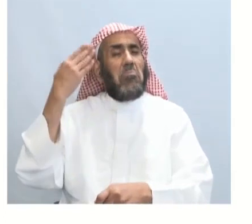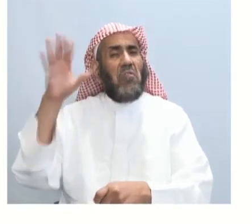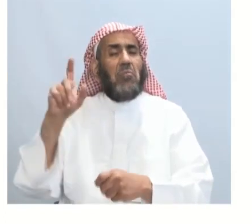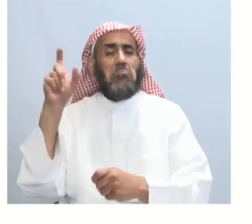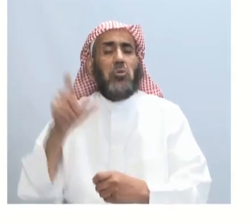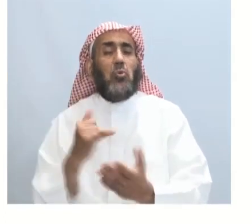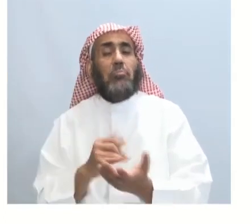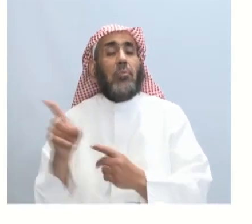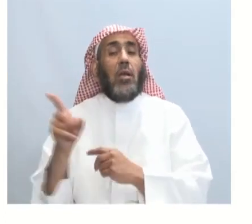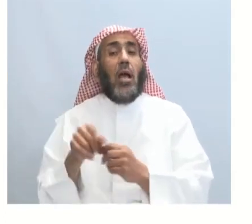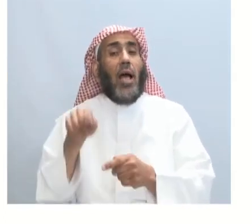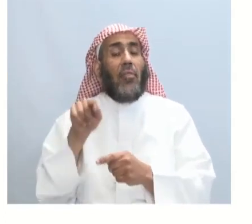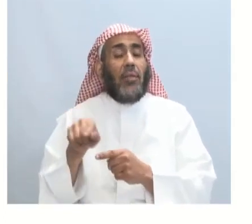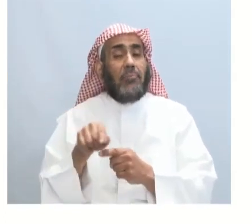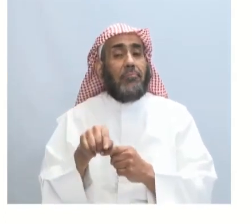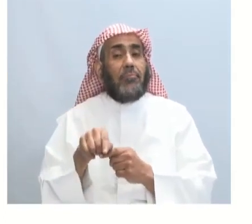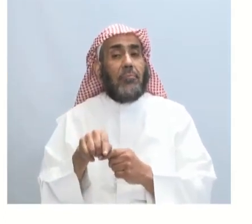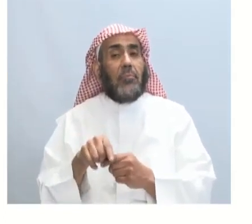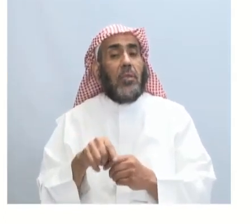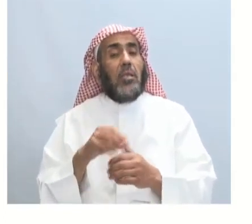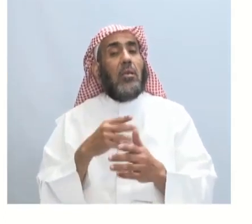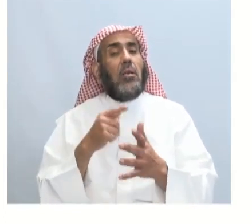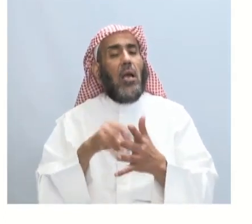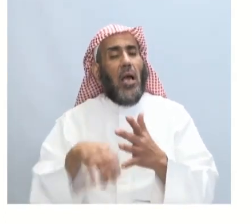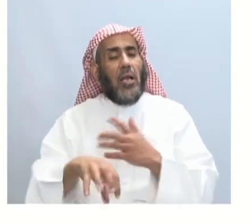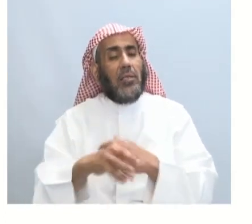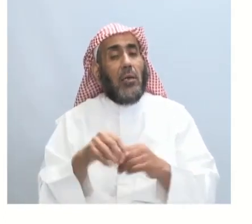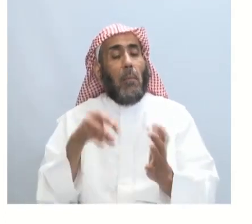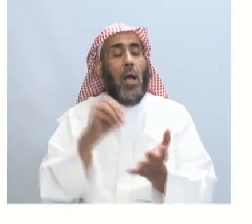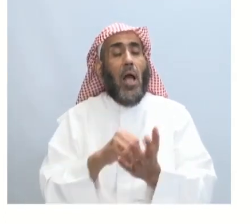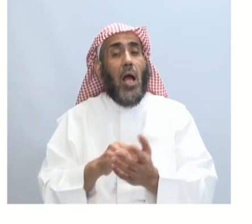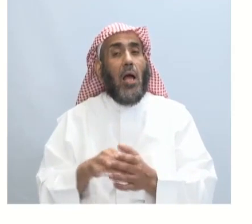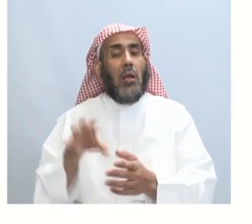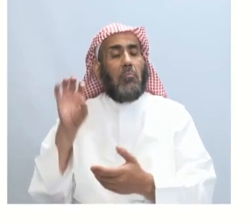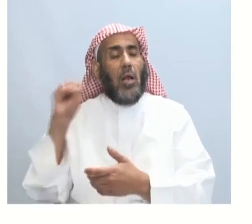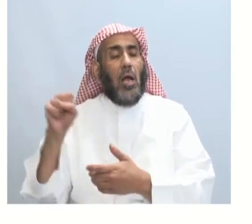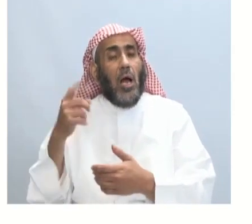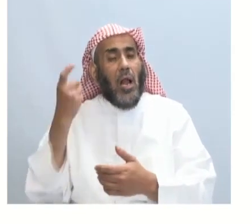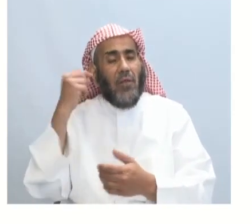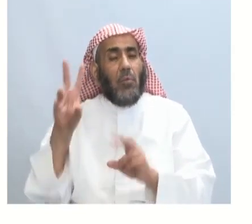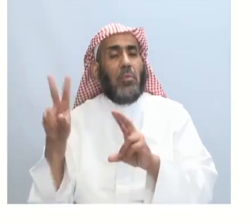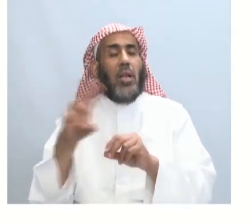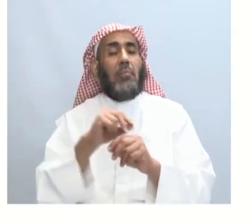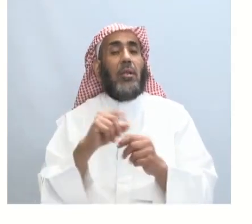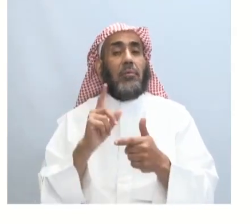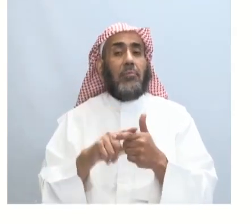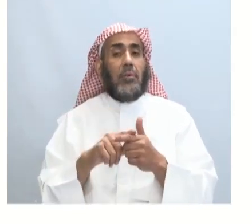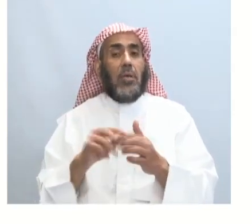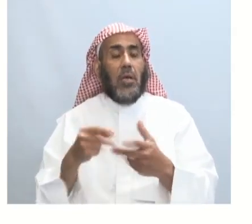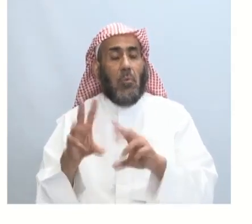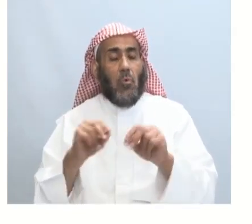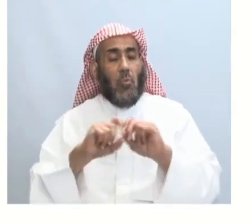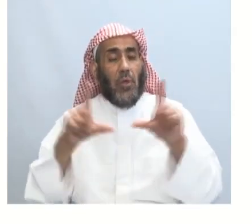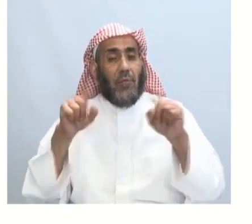والتاجير فهذه عناصر محل الحق الفكري ومثلنا ب هذين المثالين كما هو